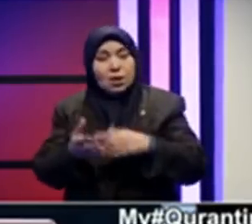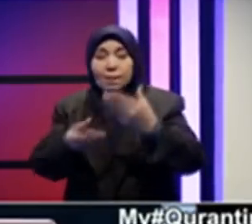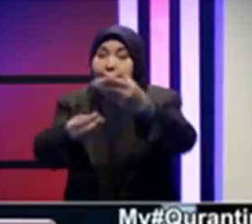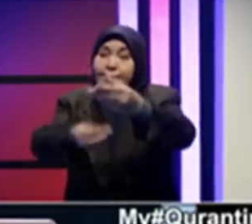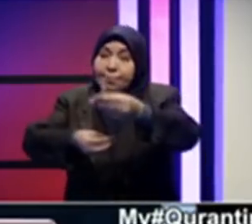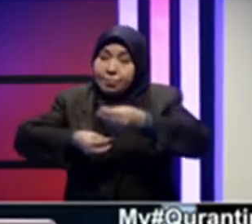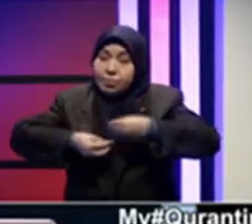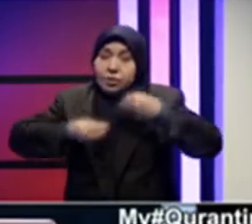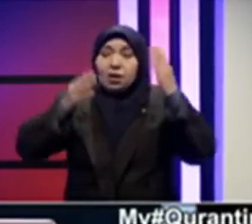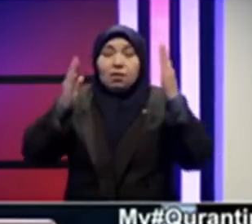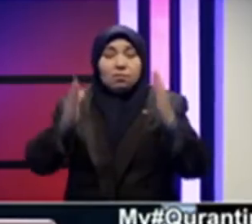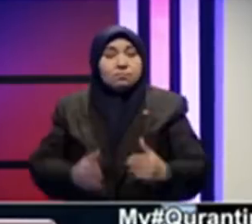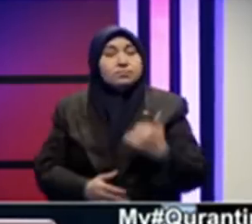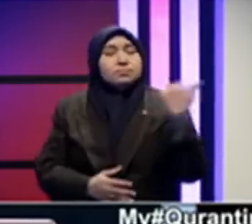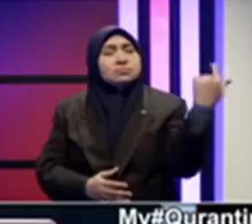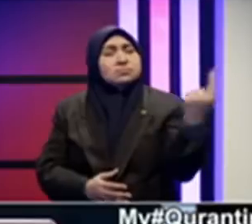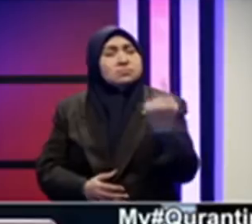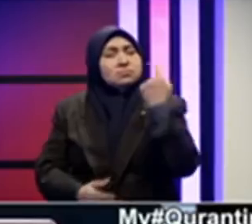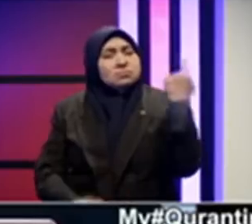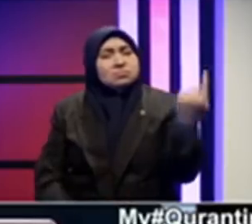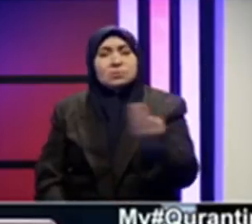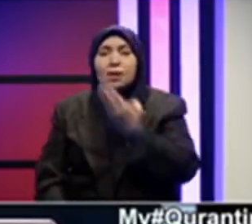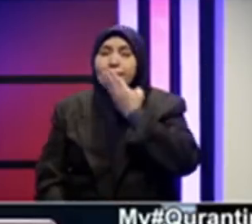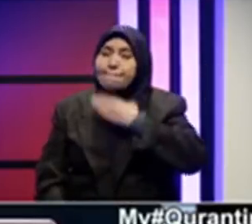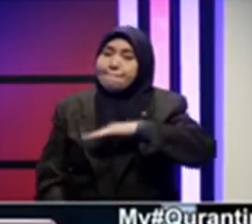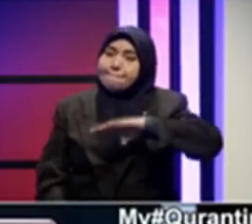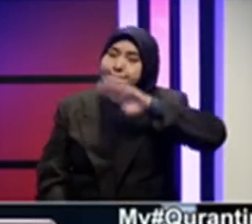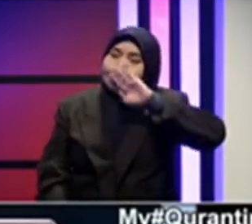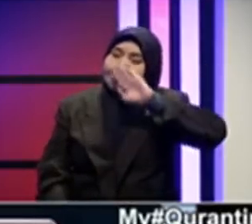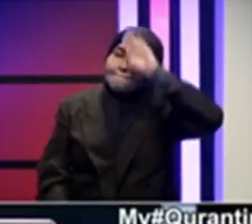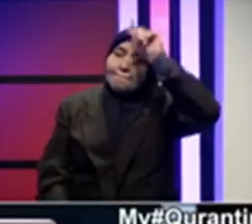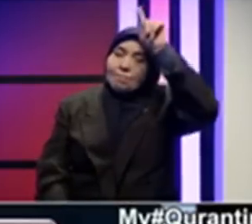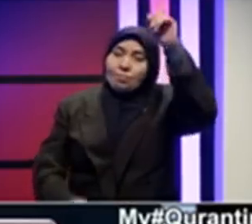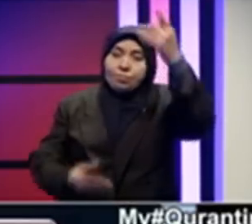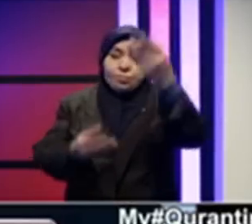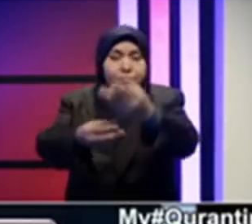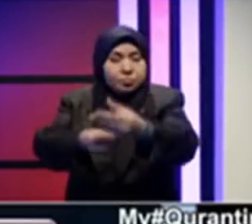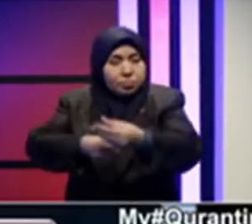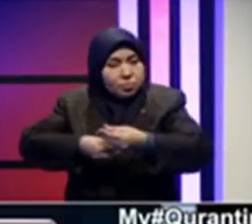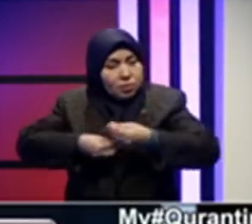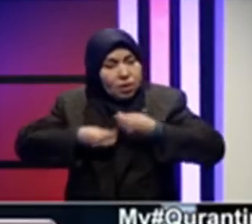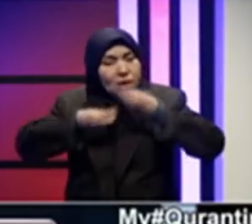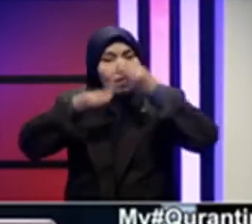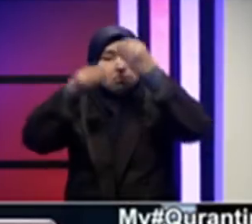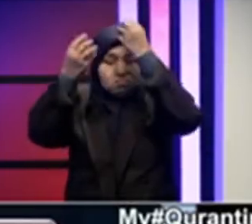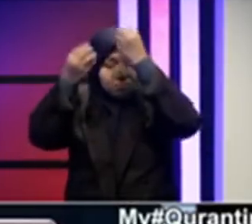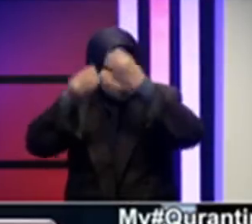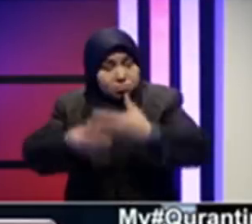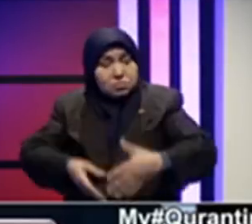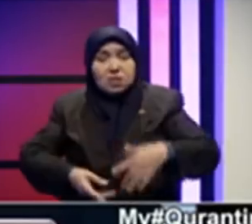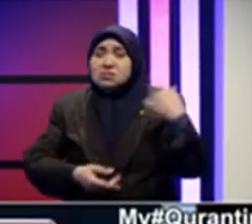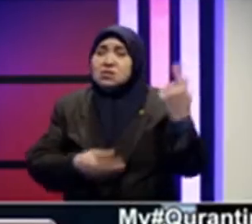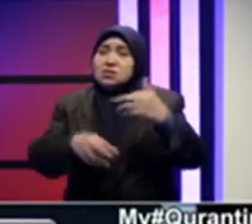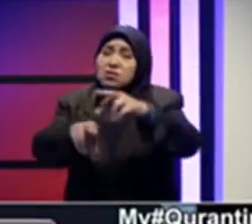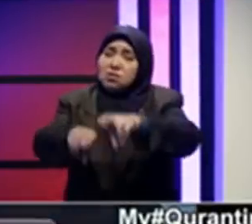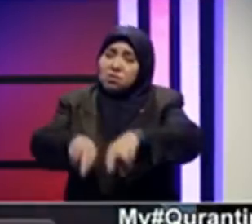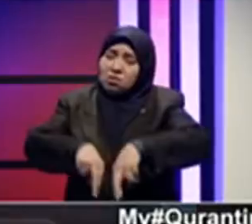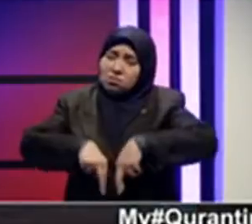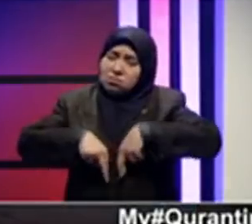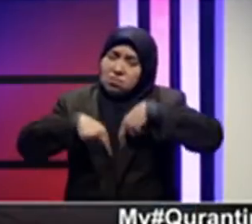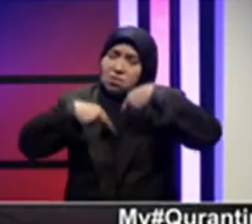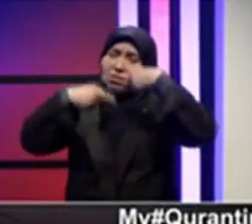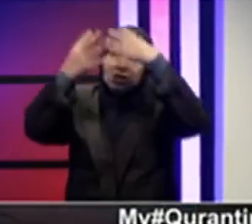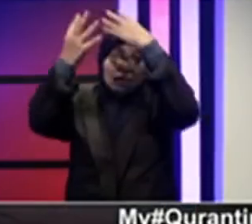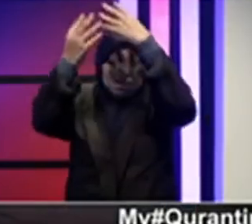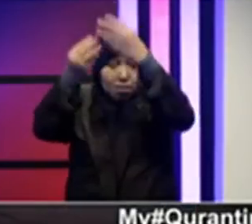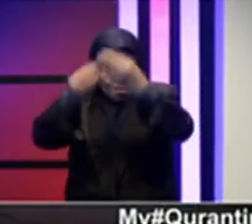orang-orang yang sentiasa bersyukur, ya Allah, di atas pemberianmu, ya Allah. Jadikanlah kami orang yang sentiasa redha dengan pemberianmu, ya Allah.